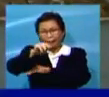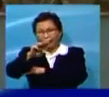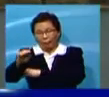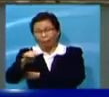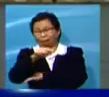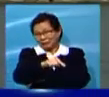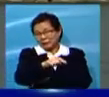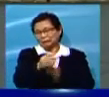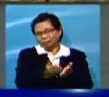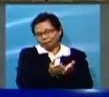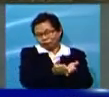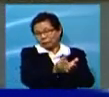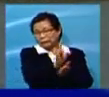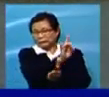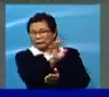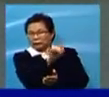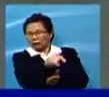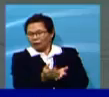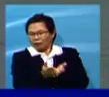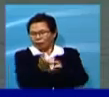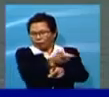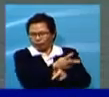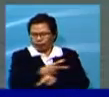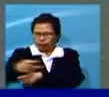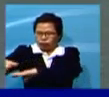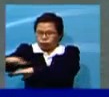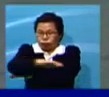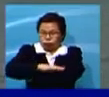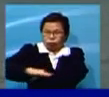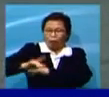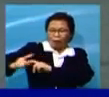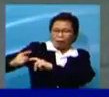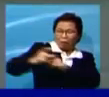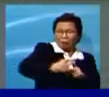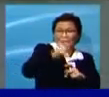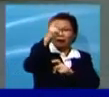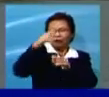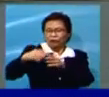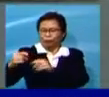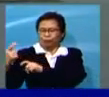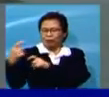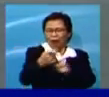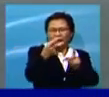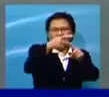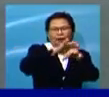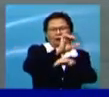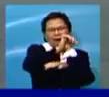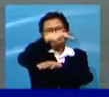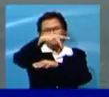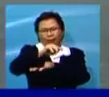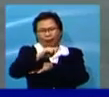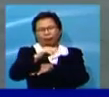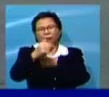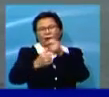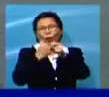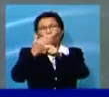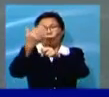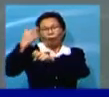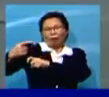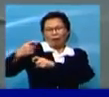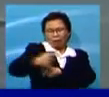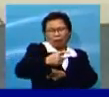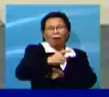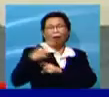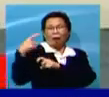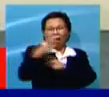Ia merupakan satu daripada 2 kapal peronda pesisir yang dihadiahkan oleh Kerajaan Jepun kepada APMM tahun lepas. Di samping